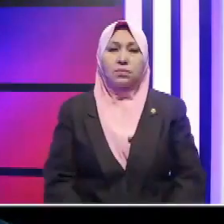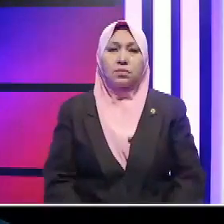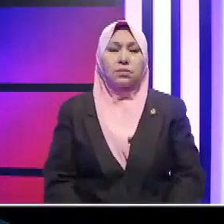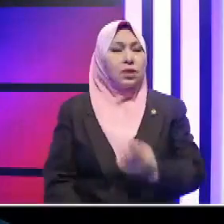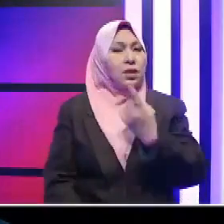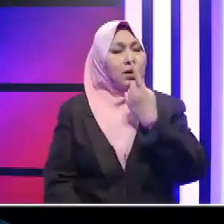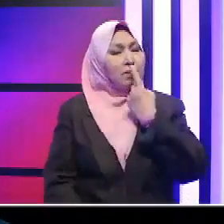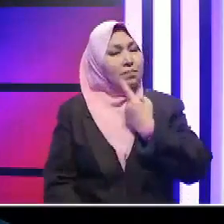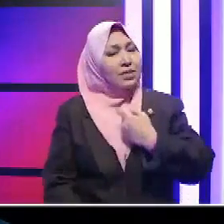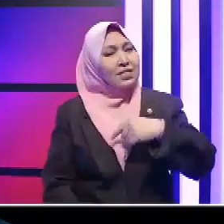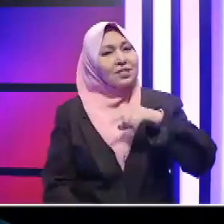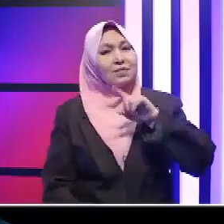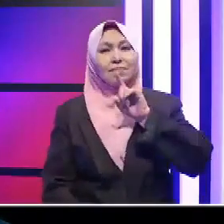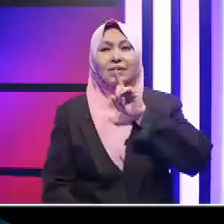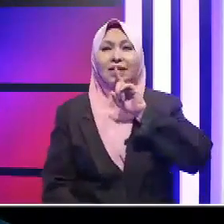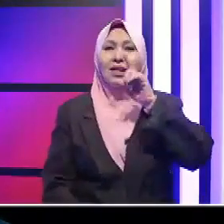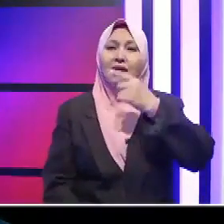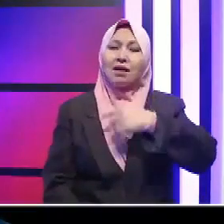Halo Bismillahirohmanirohim